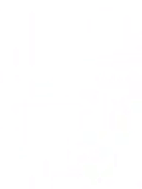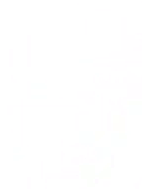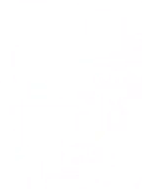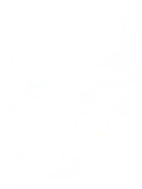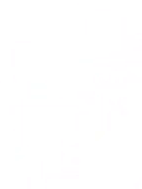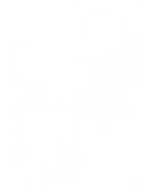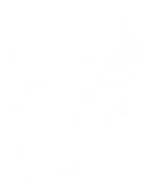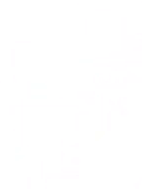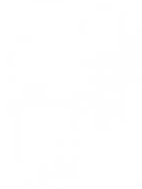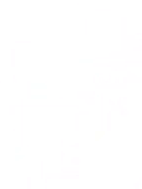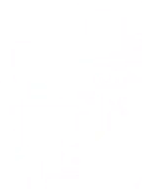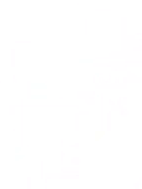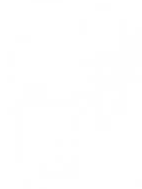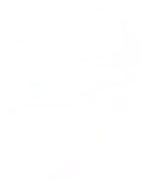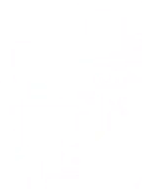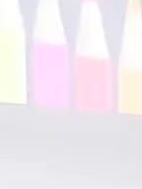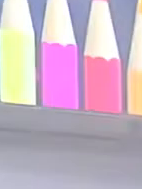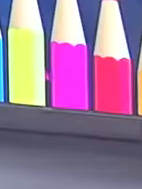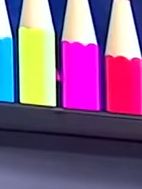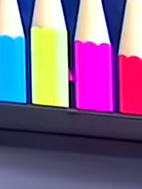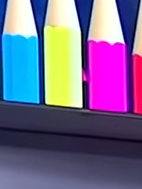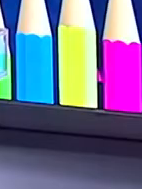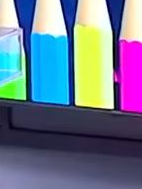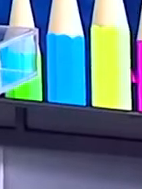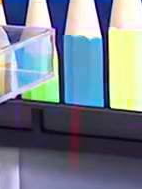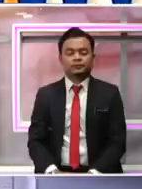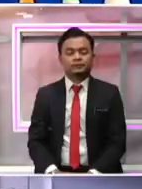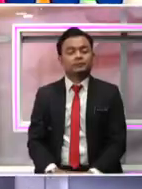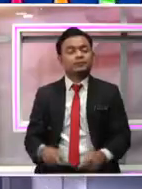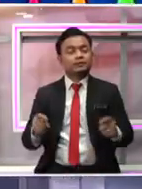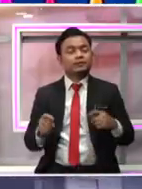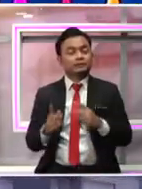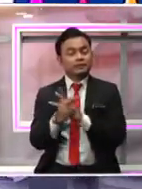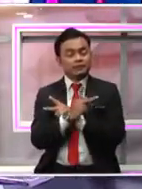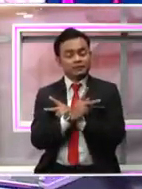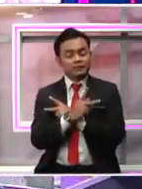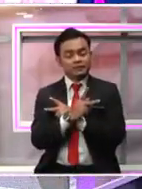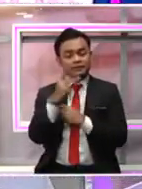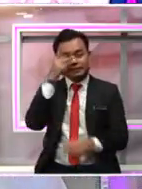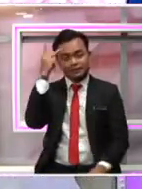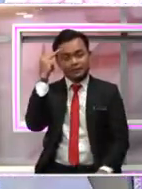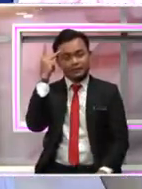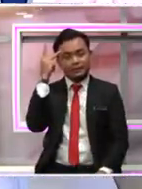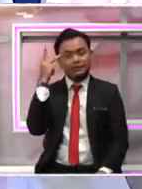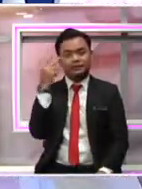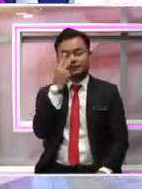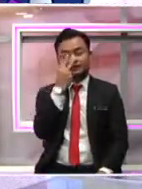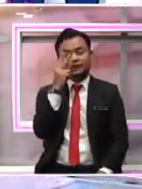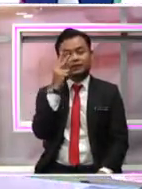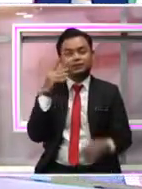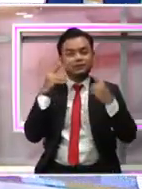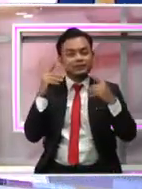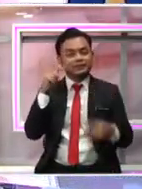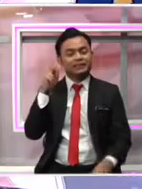ngerti Dek TV GPM Hai cuma kasih karena masih menonton didikte bkpm Masih